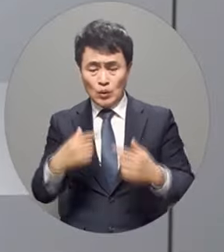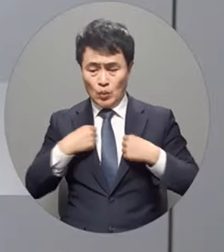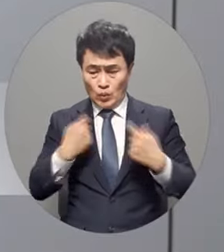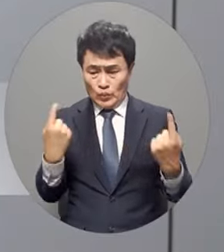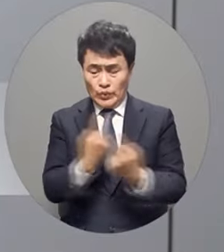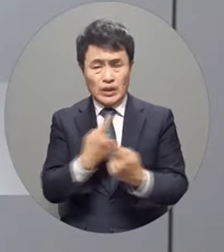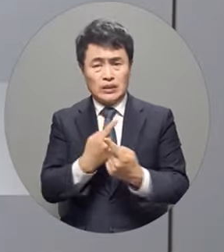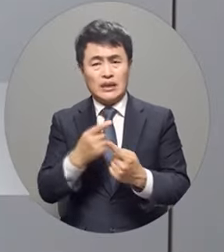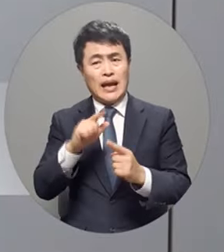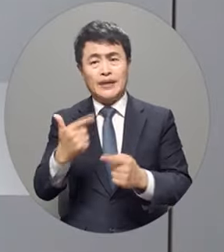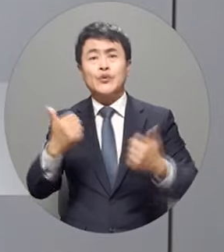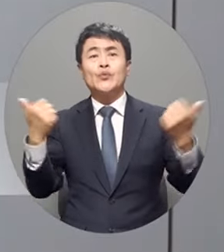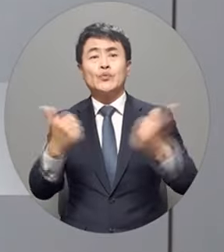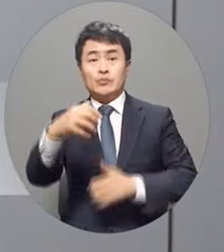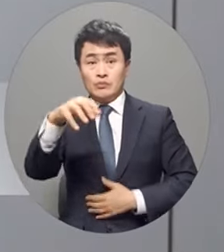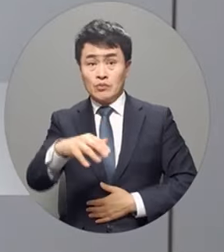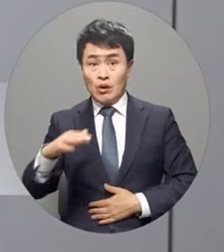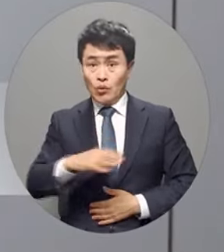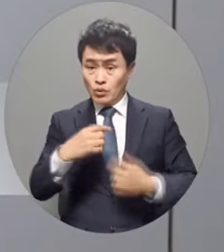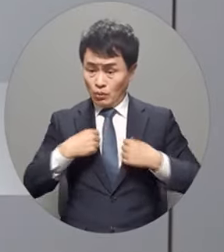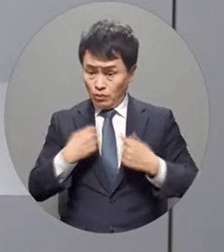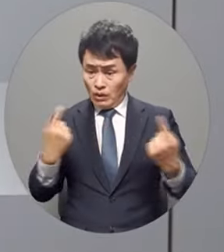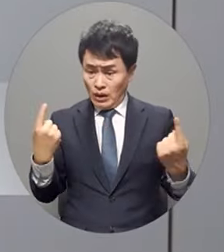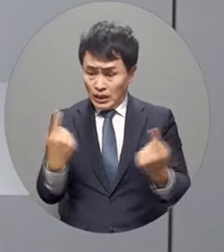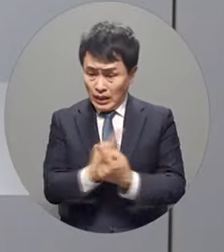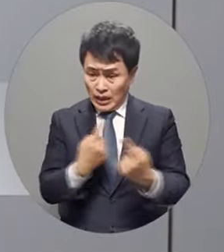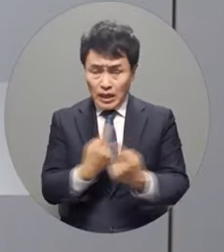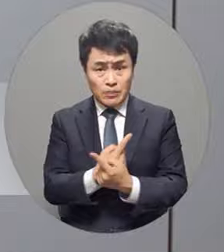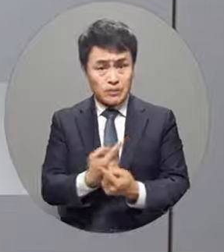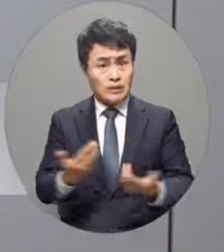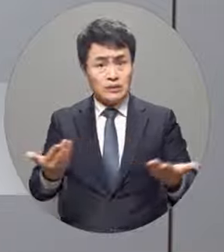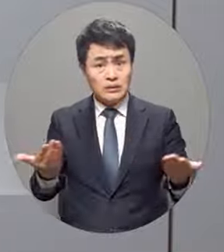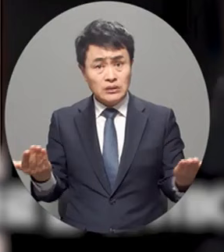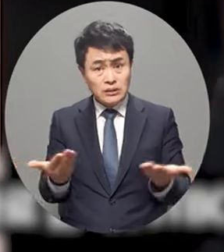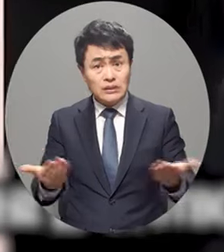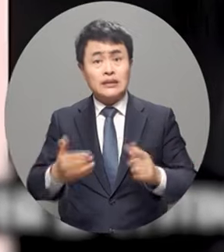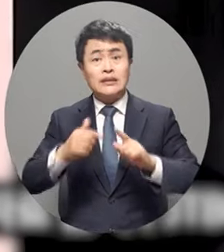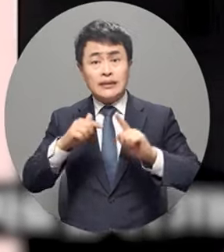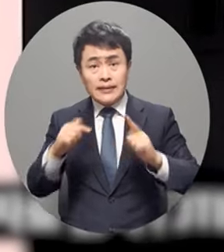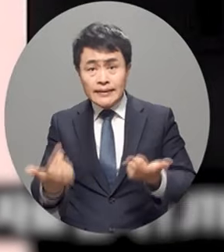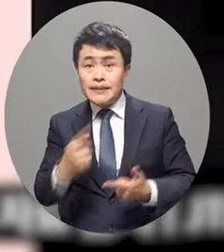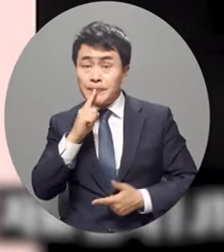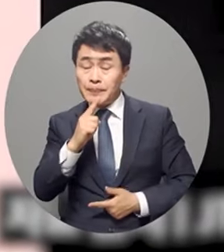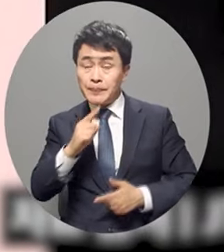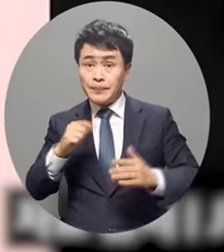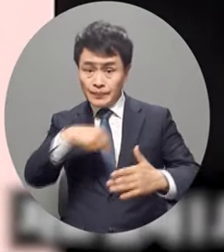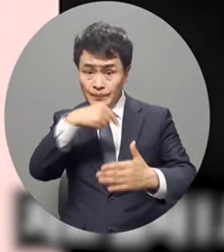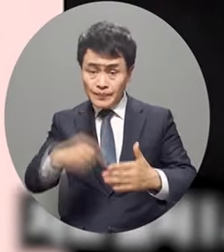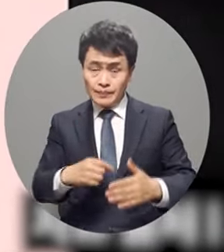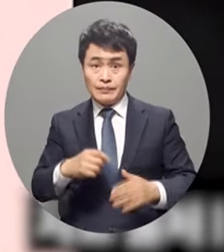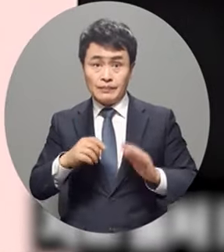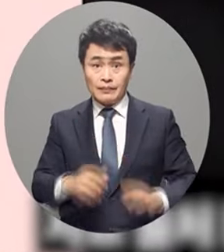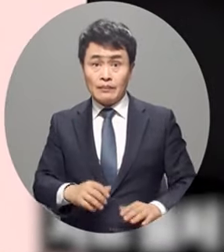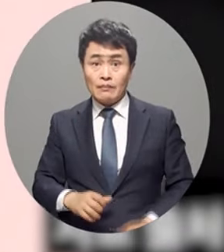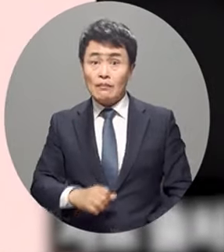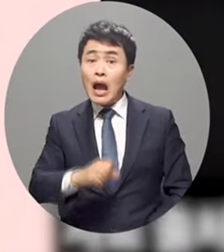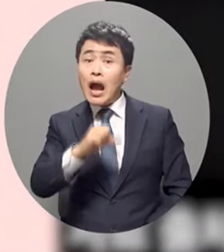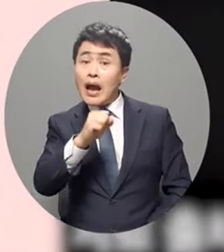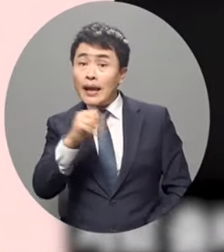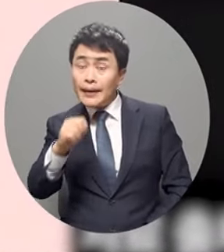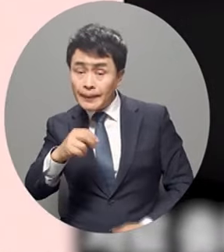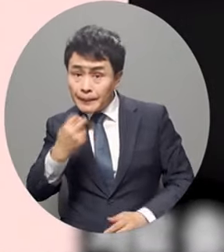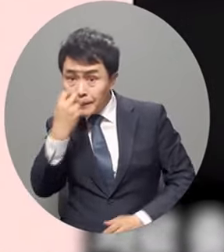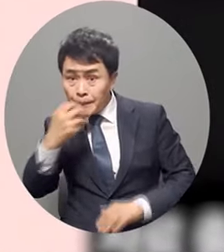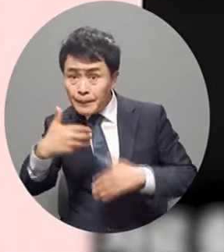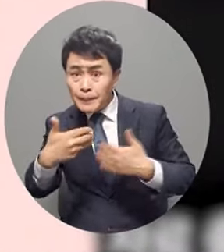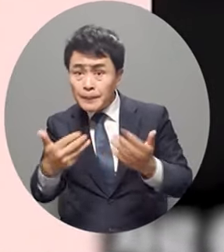아닌 회의이며 우린 옷을 갈아입어야 하는 직업이 아니라고 말했습니다 한의 메신저 감시 의욕에 대해서도 본 건